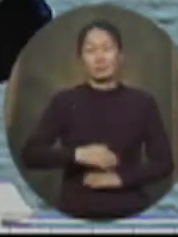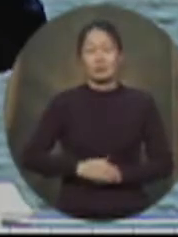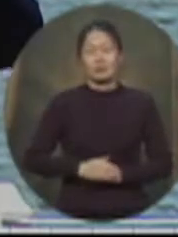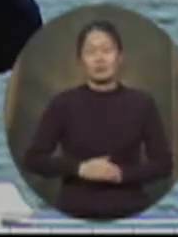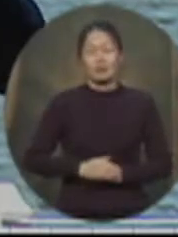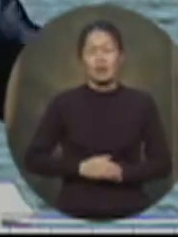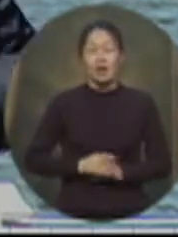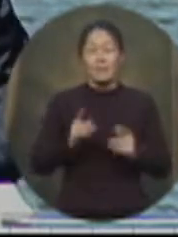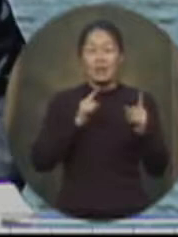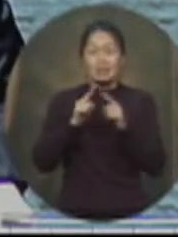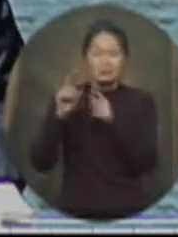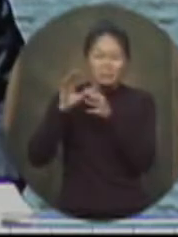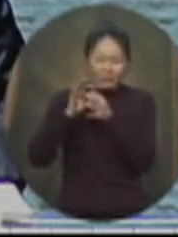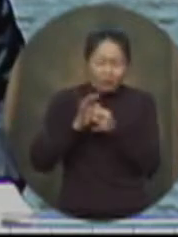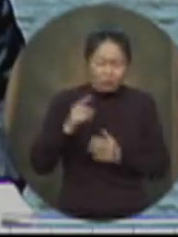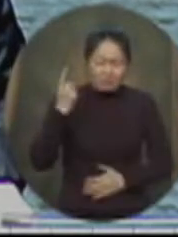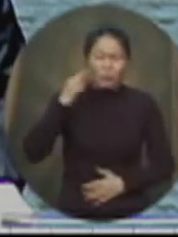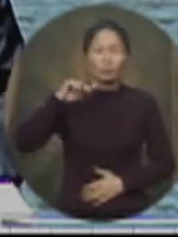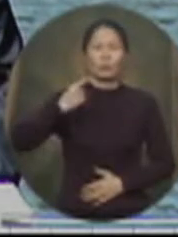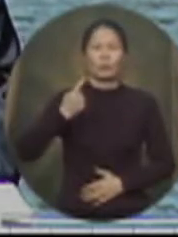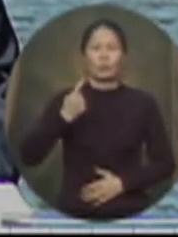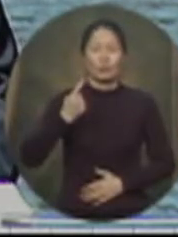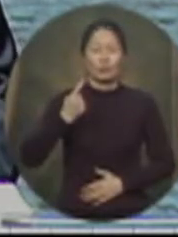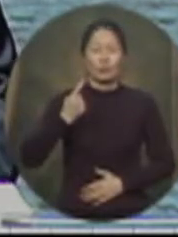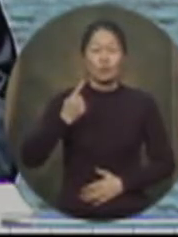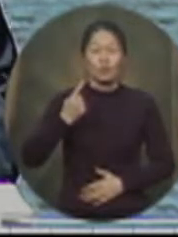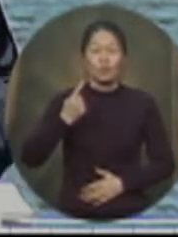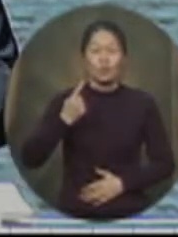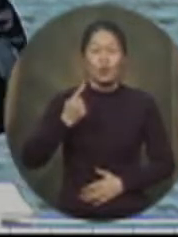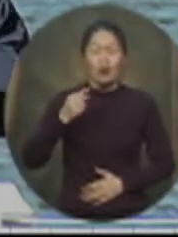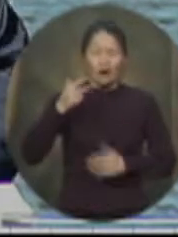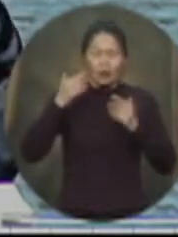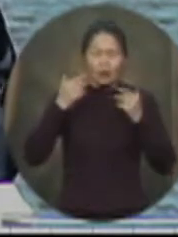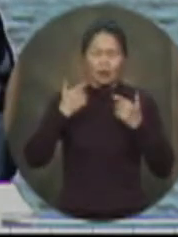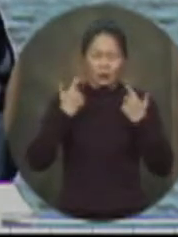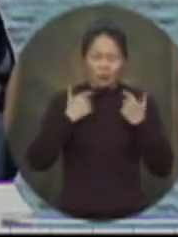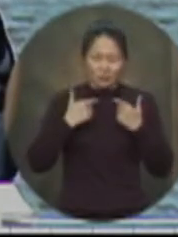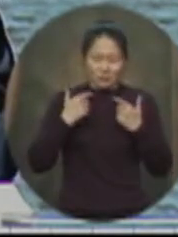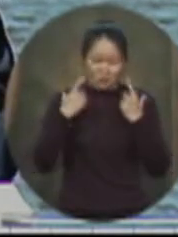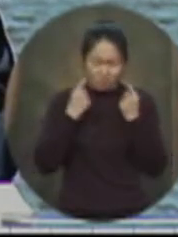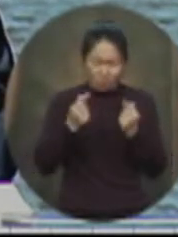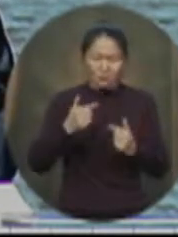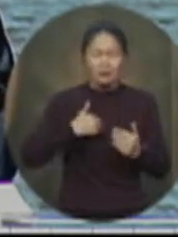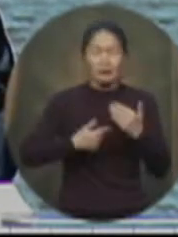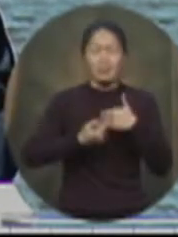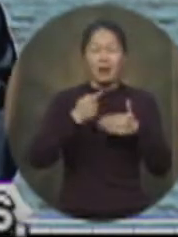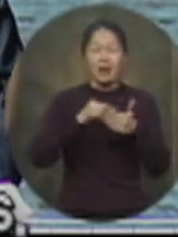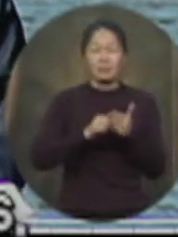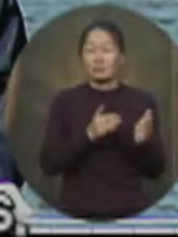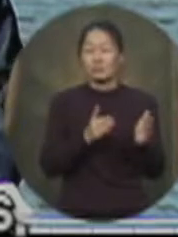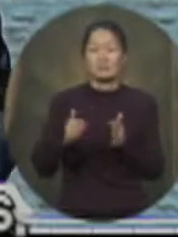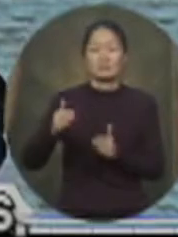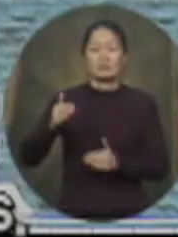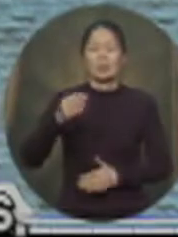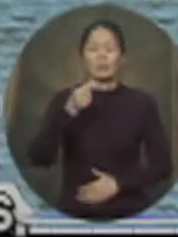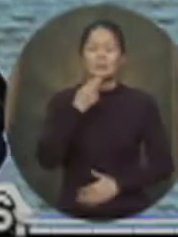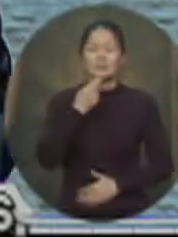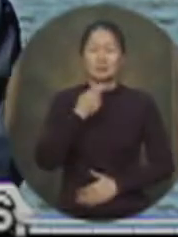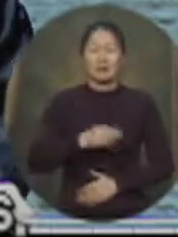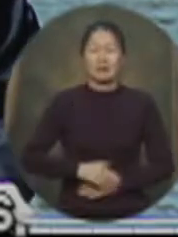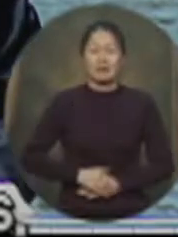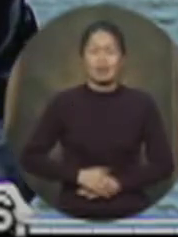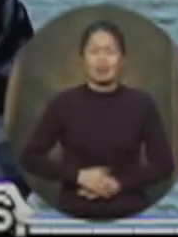말씀을 수도 없이 들어도 여정이 내 마음 준비를 안 하는 거에요 마지막 때는